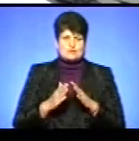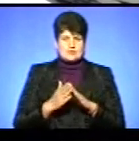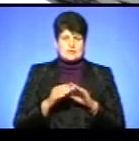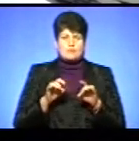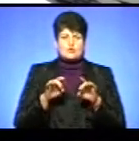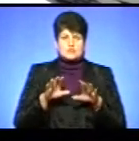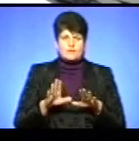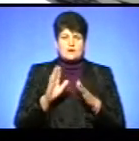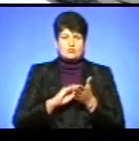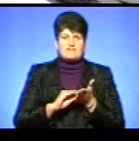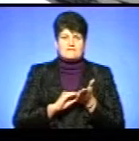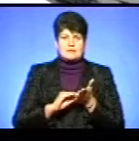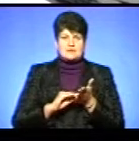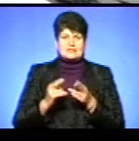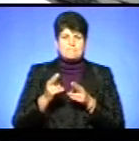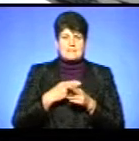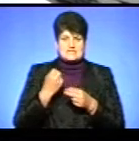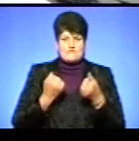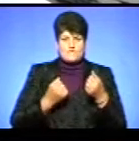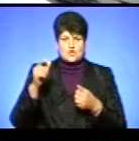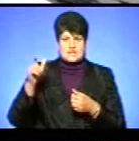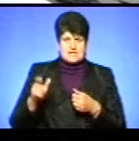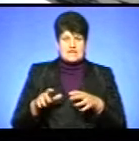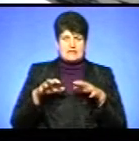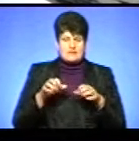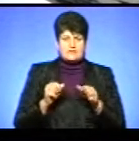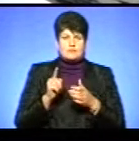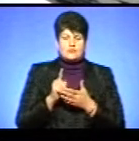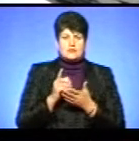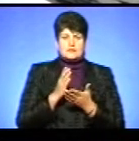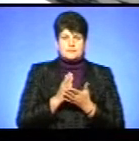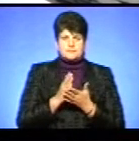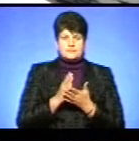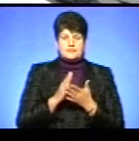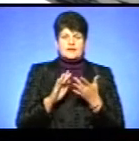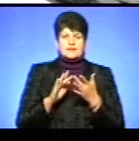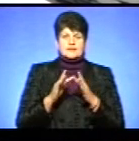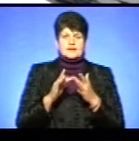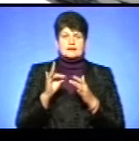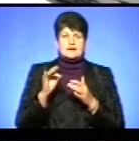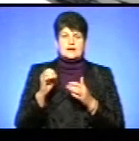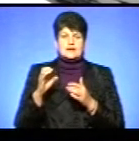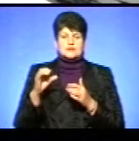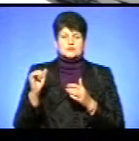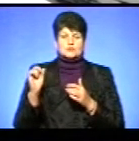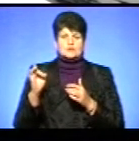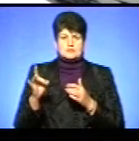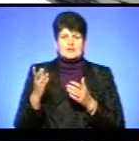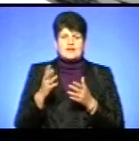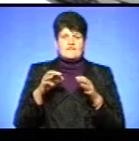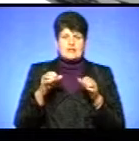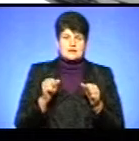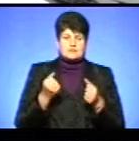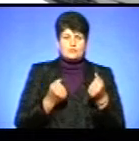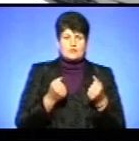виписуватися без водія, тобто на власника, вона повинна містити інтернет-ресурс, де власник чи